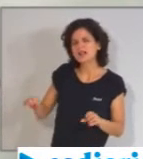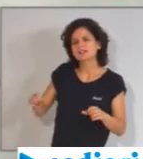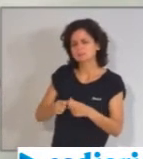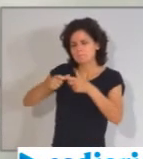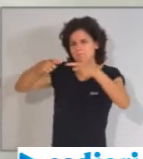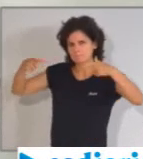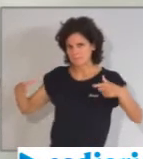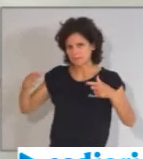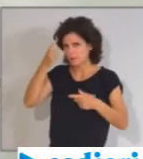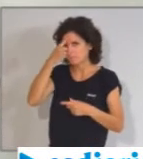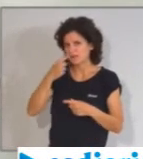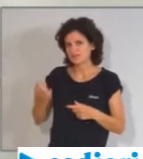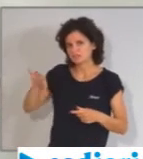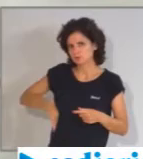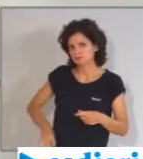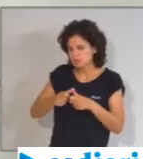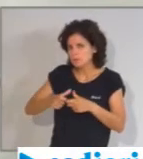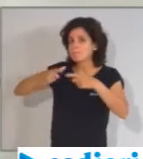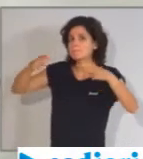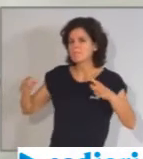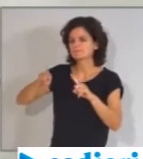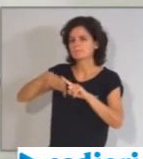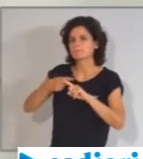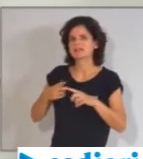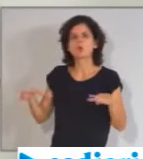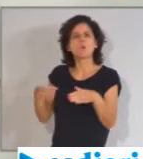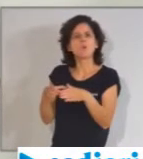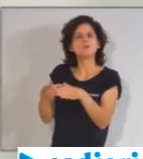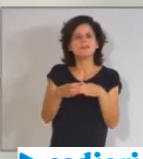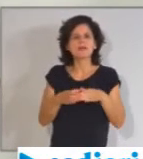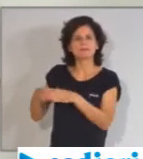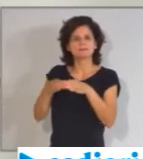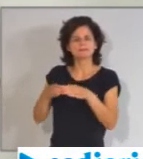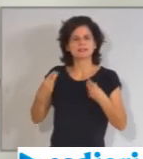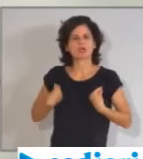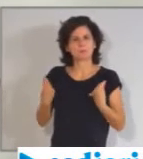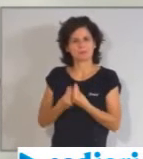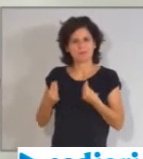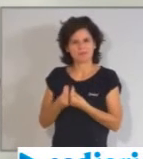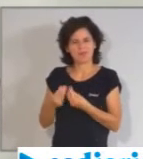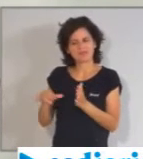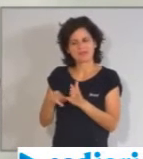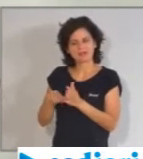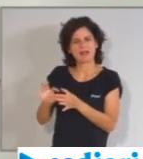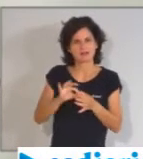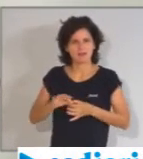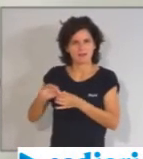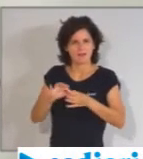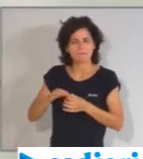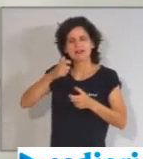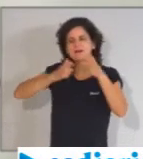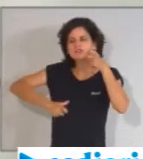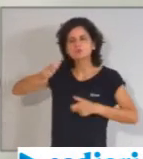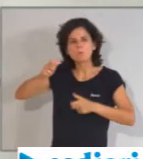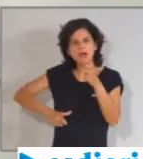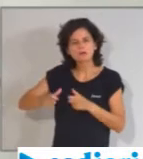creació d'unitats de convivència reduïdes i estables. En definitiva, el que es pretén és humanitzar també els espais i estabilitzar la